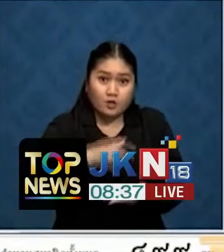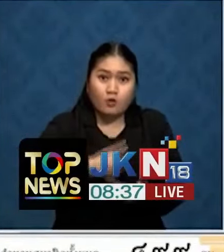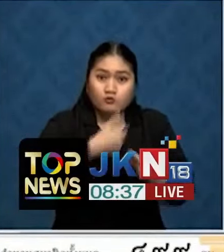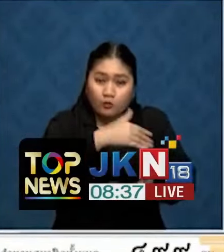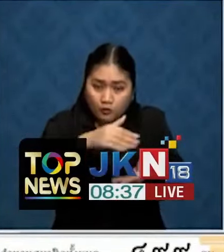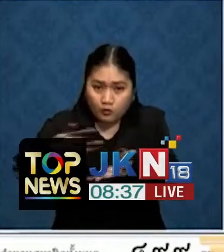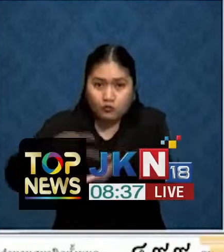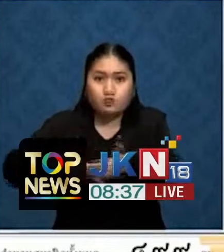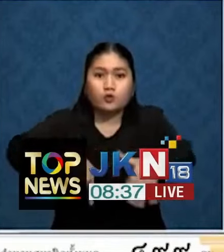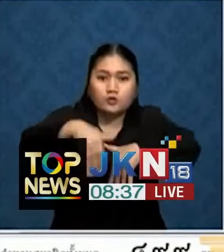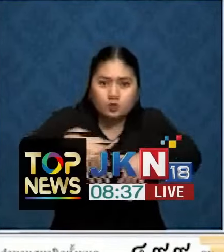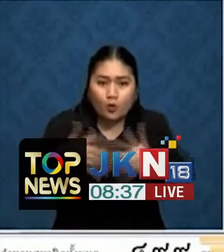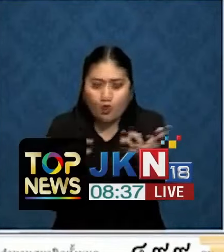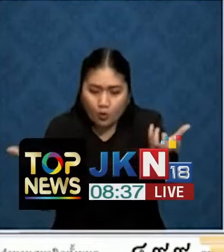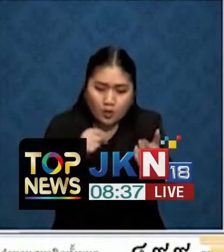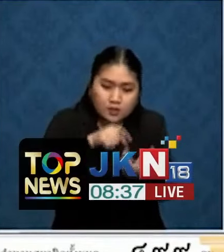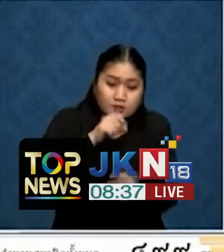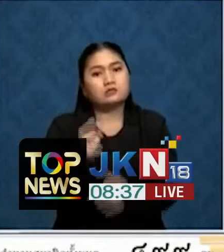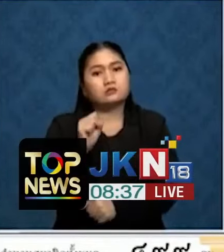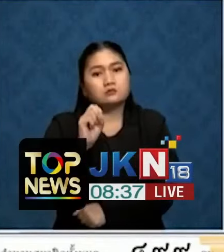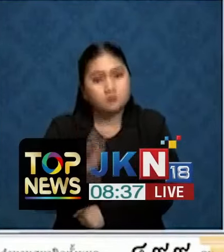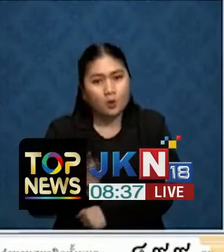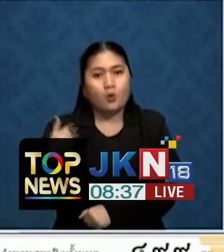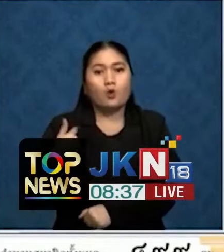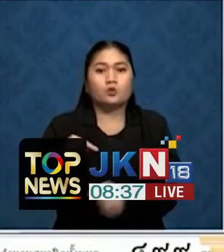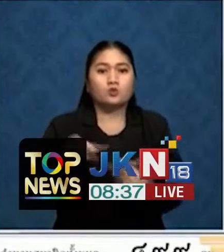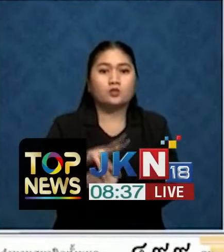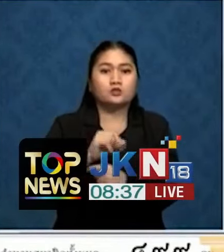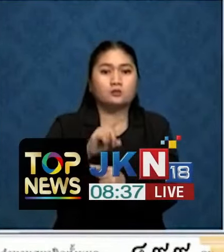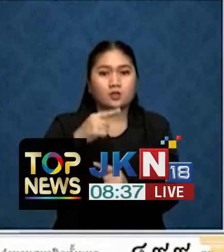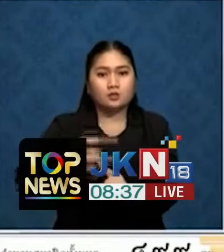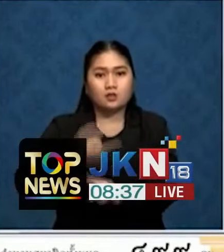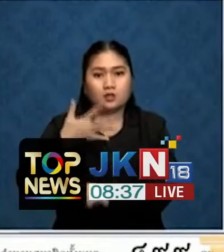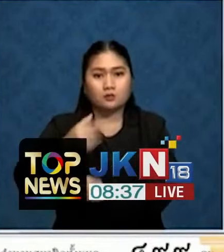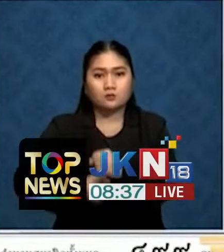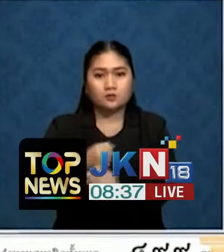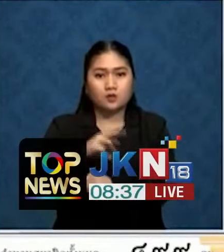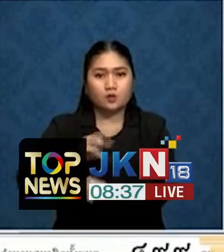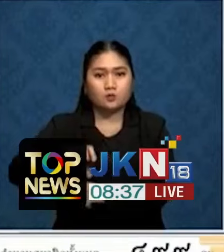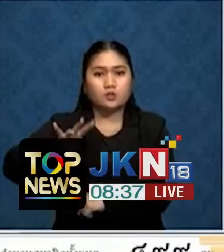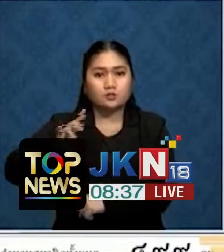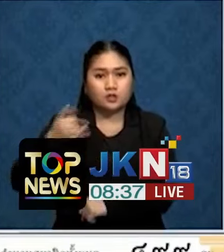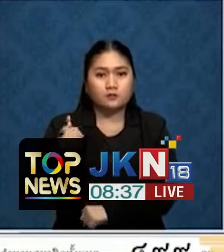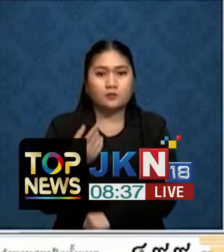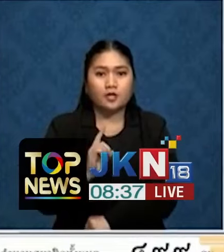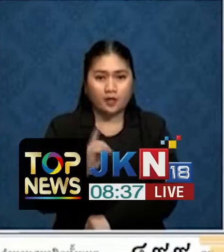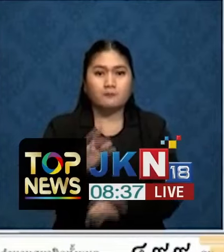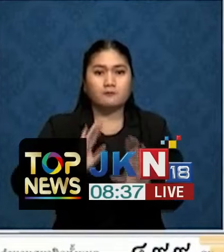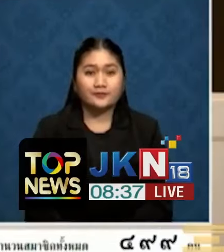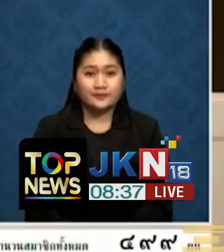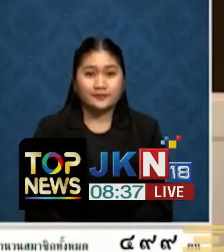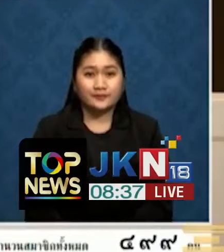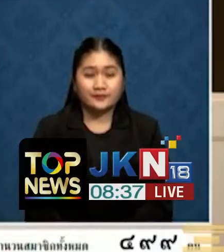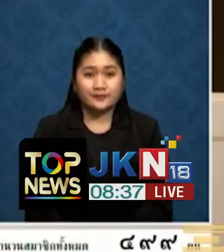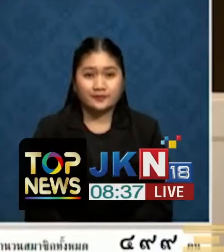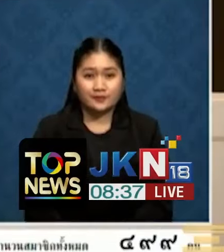ลงมติเอาลงมติก่อนเลยได้นะการลงมติเมื่อวานนี้นะครับปรากฏว่าที่ประชุมเห็น